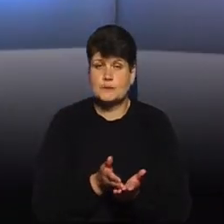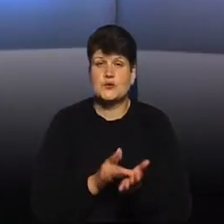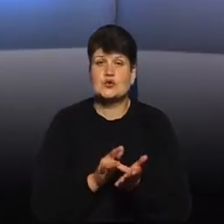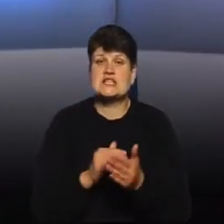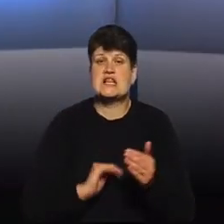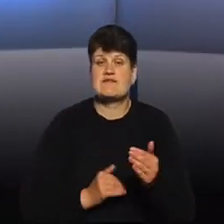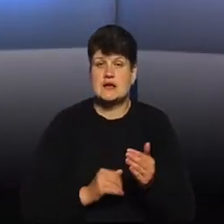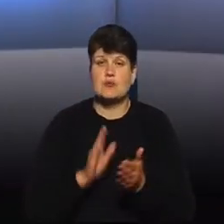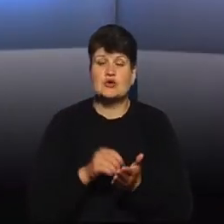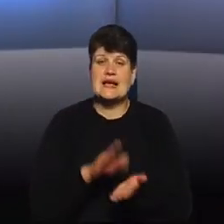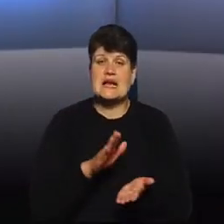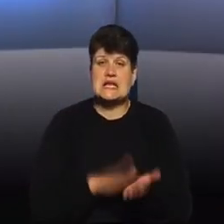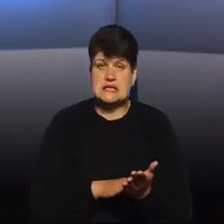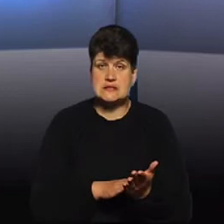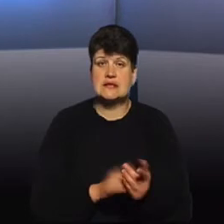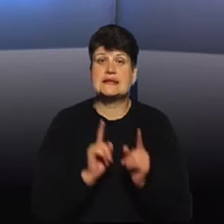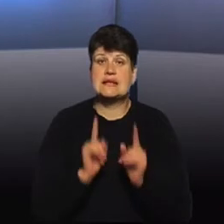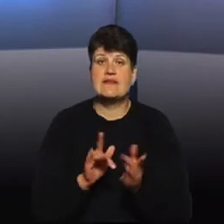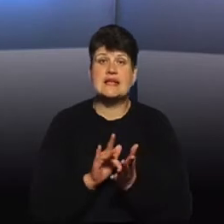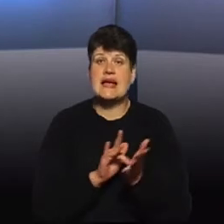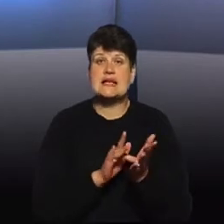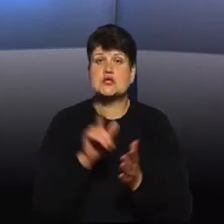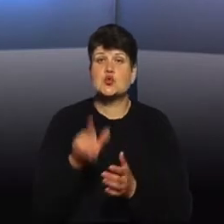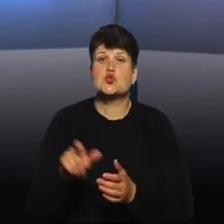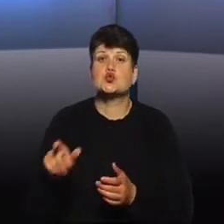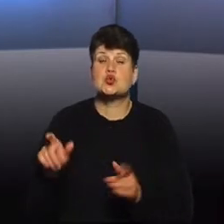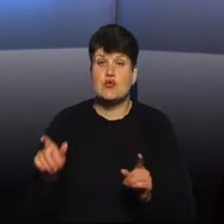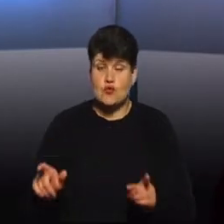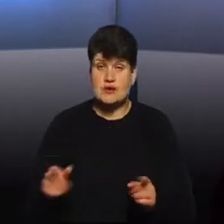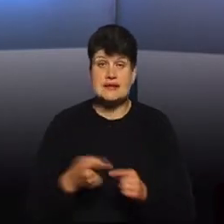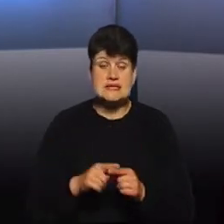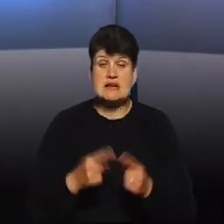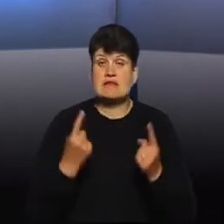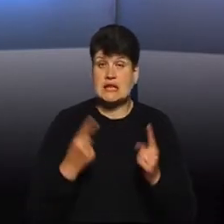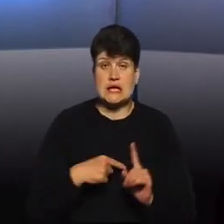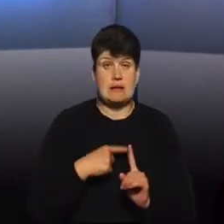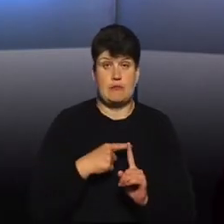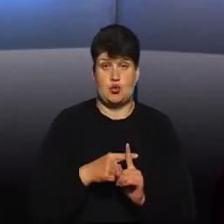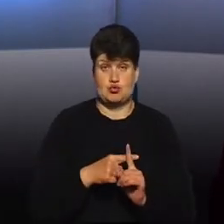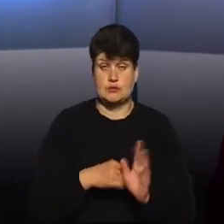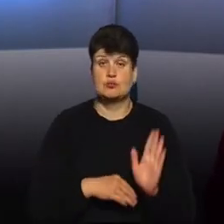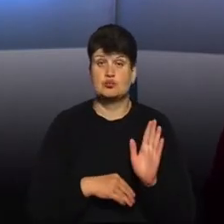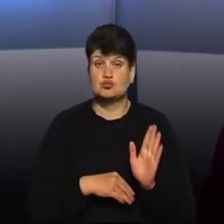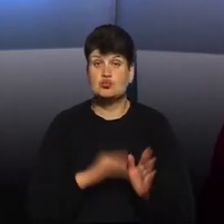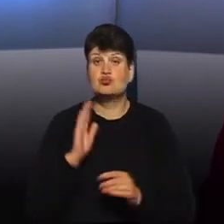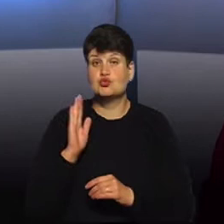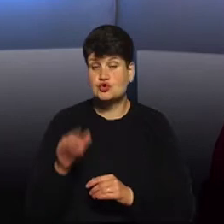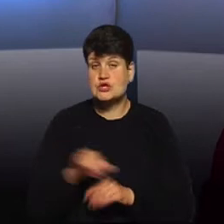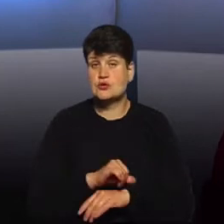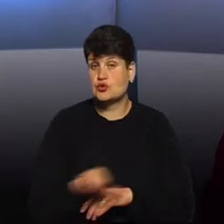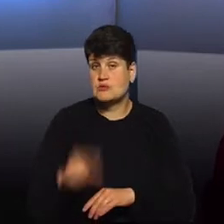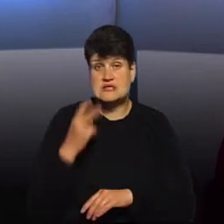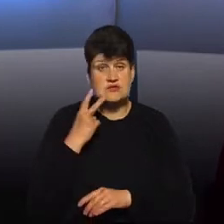реєстр навіть екскурсоводів. Якби це великий плюс, тому що, будучи за кордоном, ми завжди маємо можливість зайти